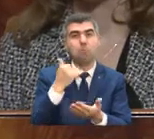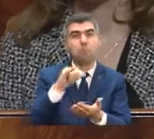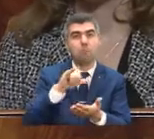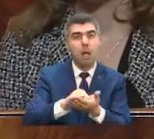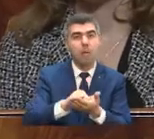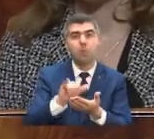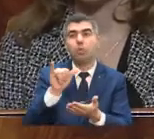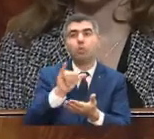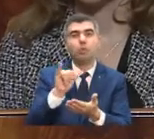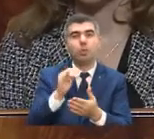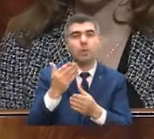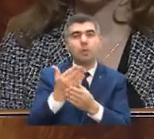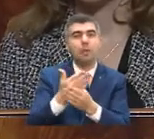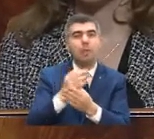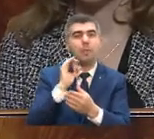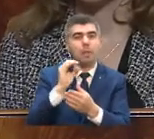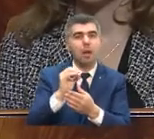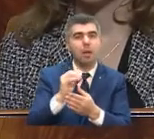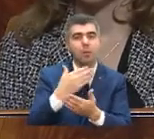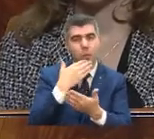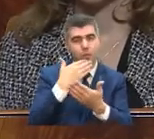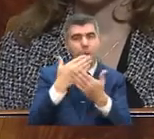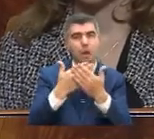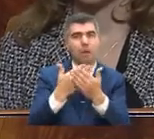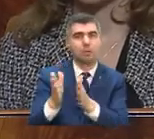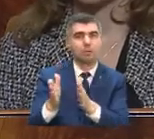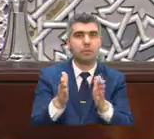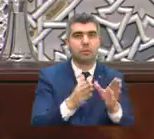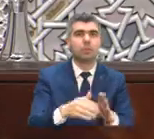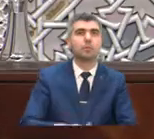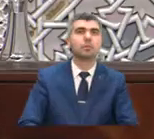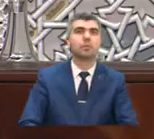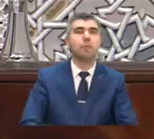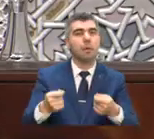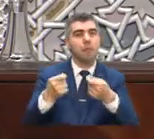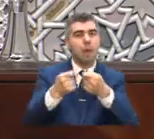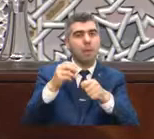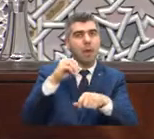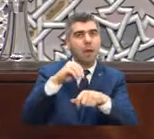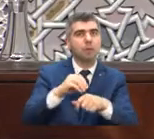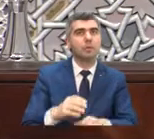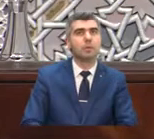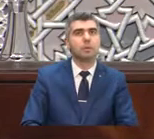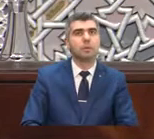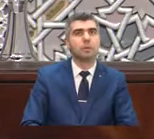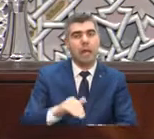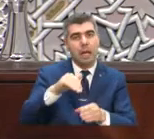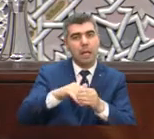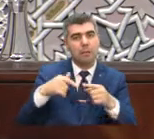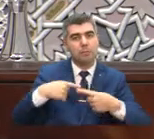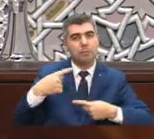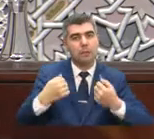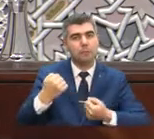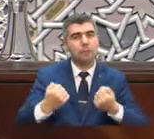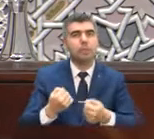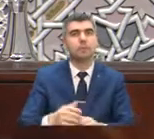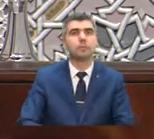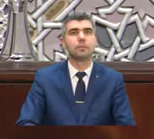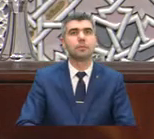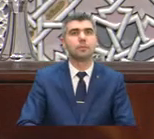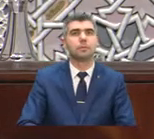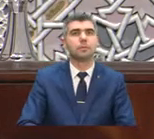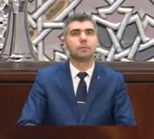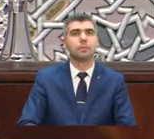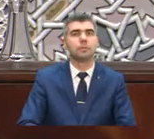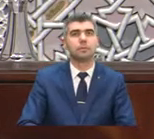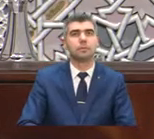عن حيثيات وخلفيات هذه النازلة، وشكرا. نفس الموضوع، سؤال من فريق الأصالة والمعاصرة،